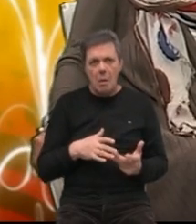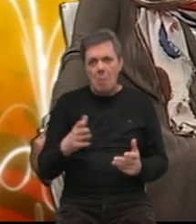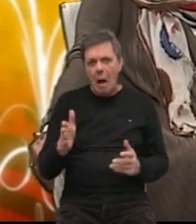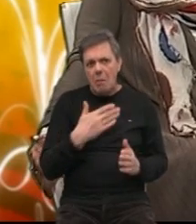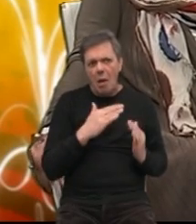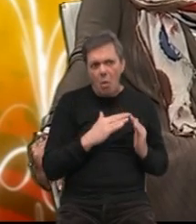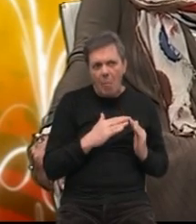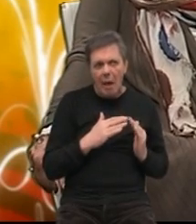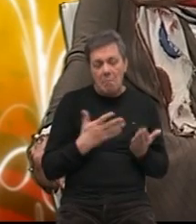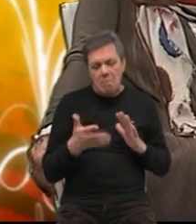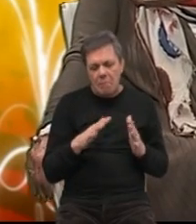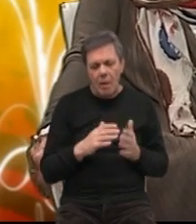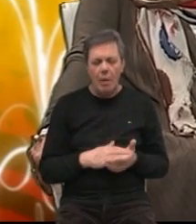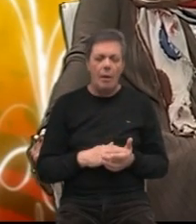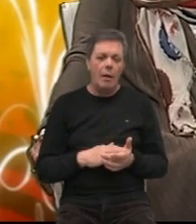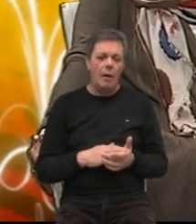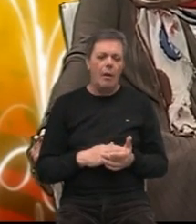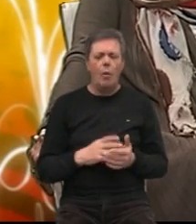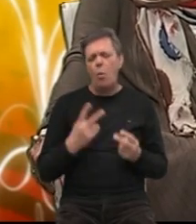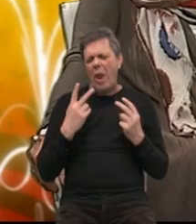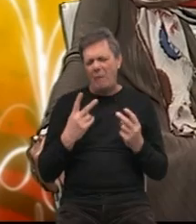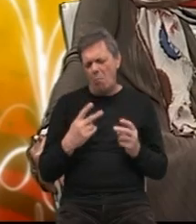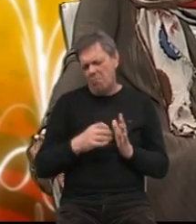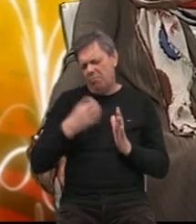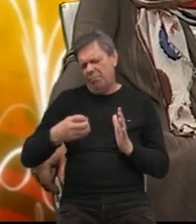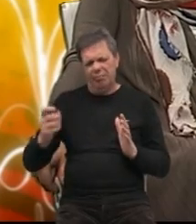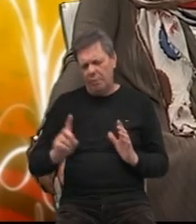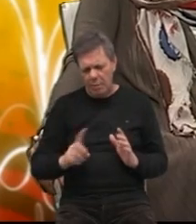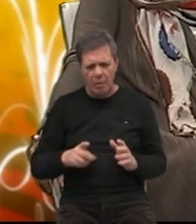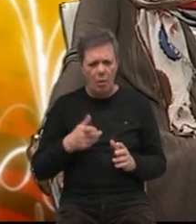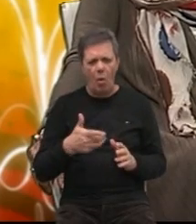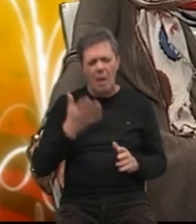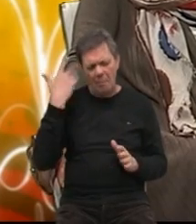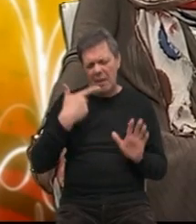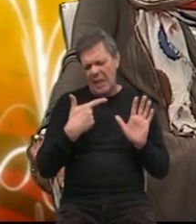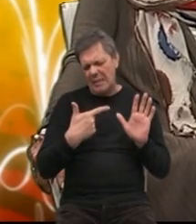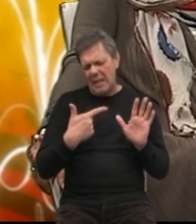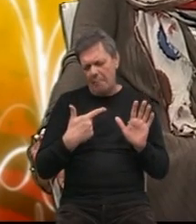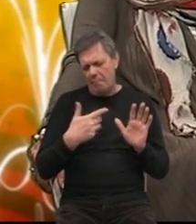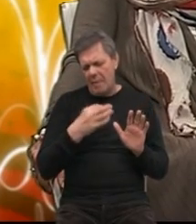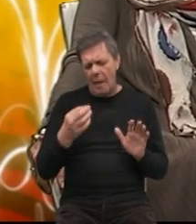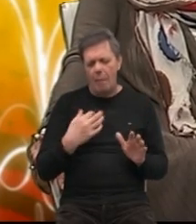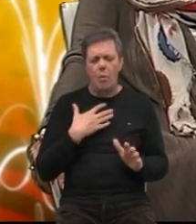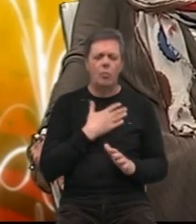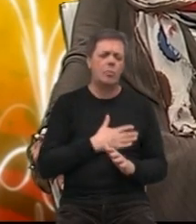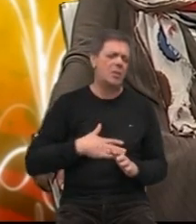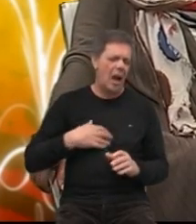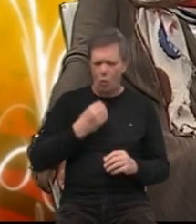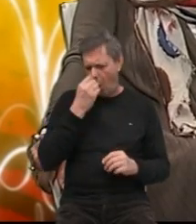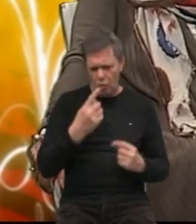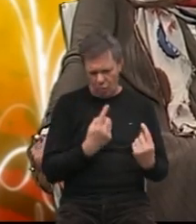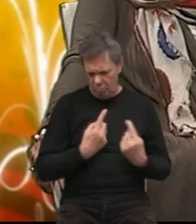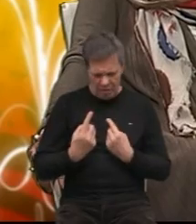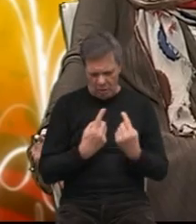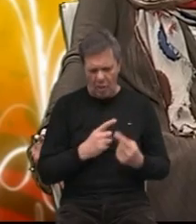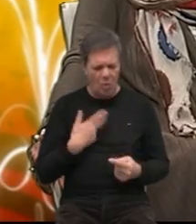njim izaći na kraj. Uglavnom, da ne duljim, on je sada pred kojih tjedan, dva u strašnom stanju bio, lošem.